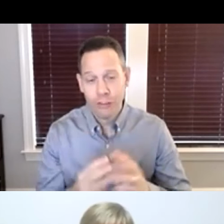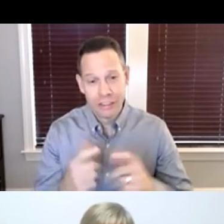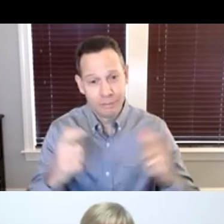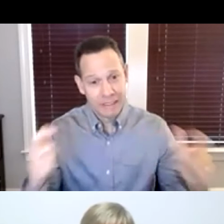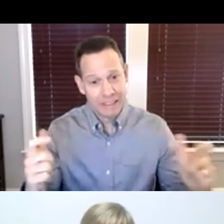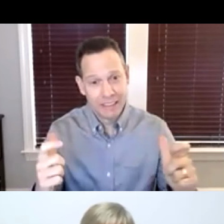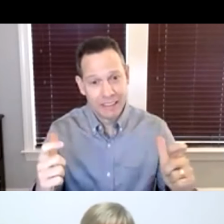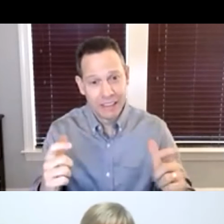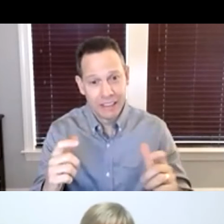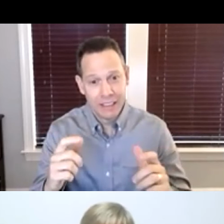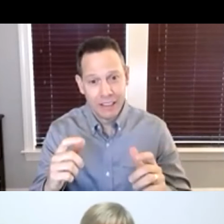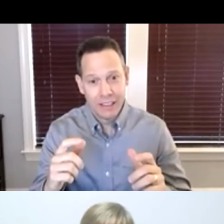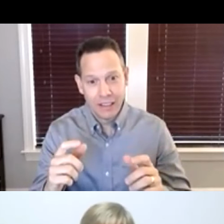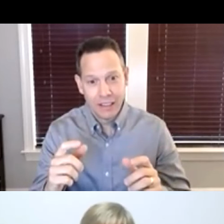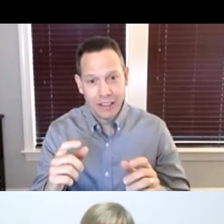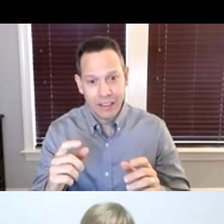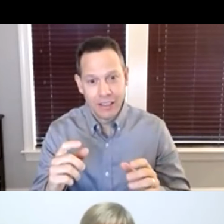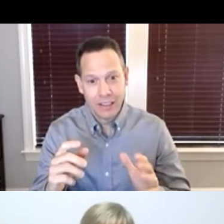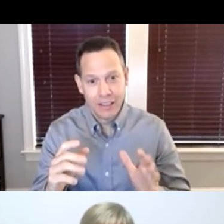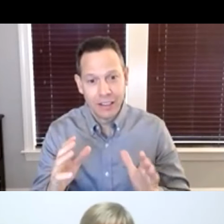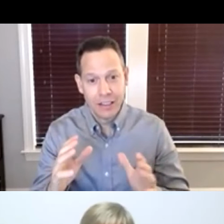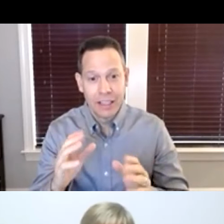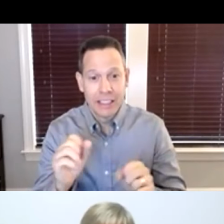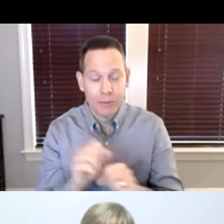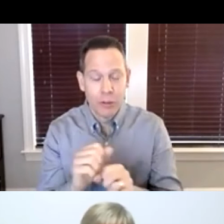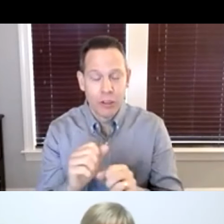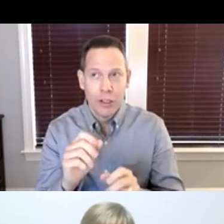Seth speaking here. I would just say our world is big.